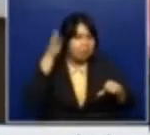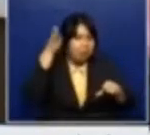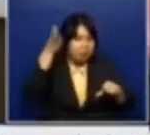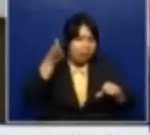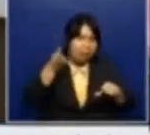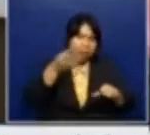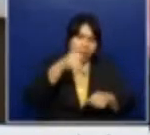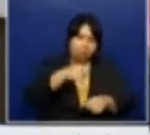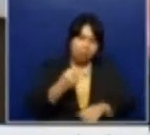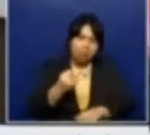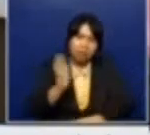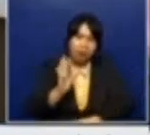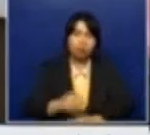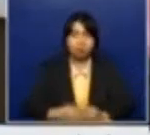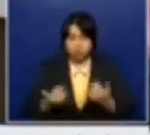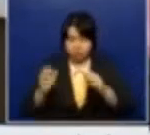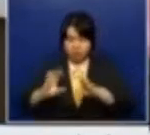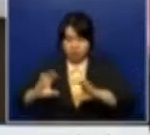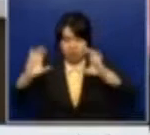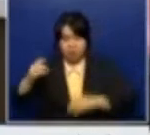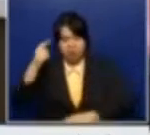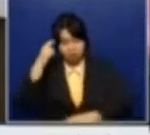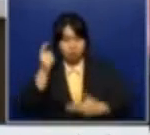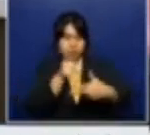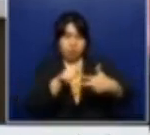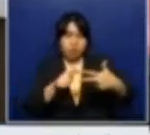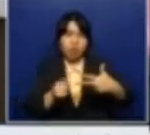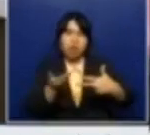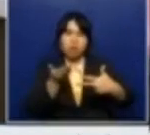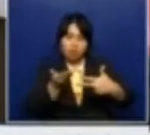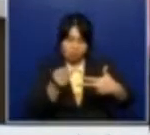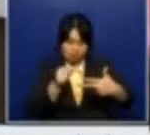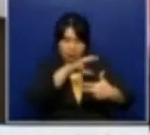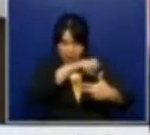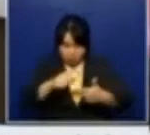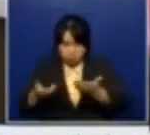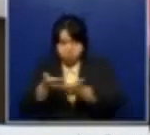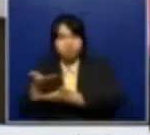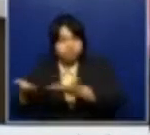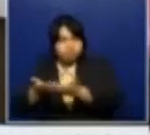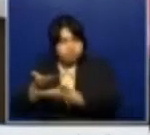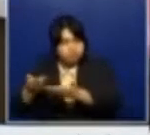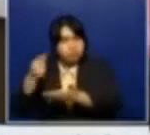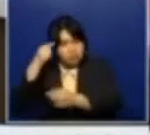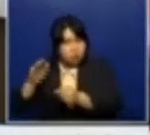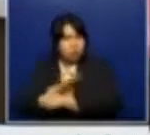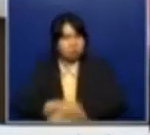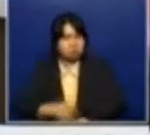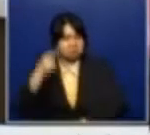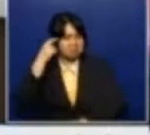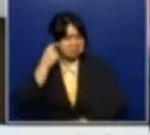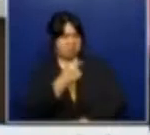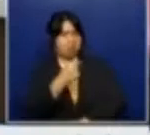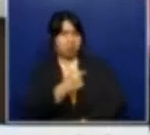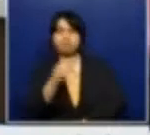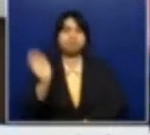ลต้องนำข้อเรียกร้องต่างๆมาพิจารณาอย่างรอบคอบอย่ามีอคติครับ